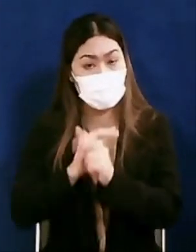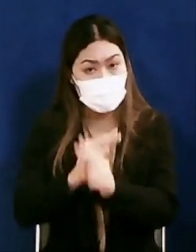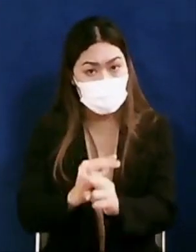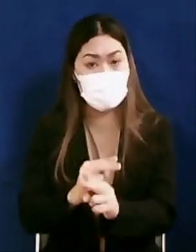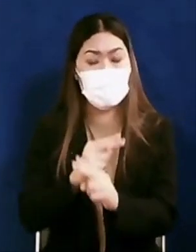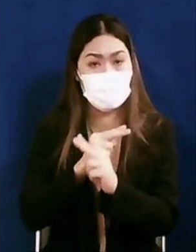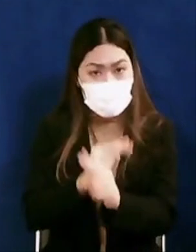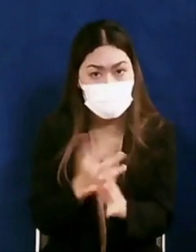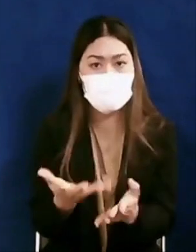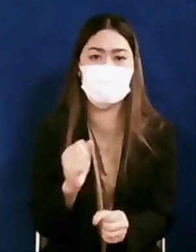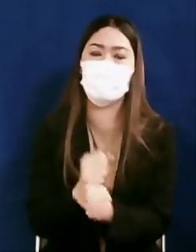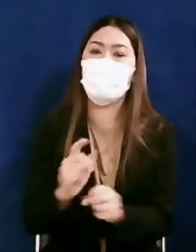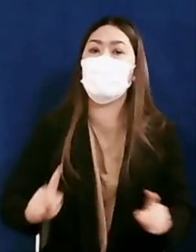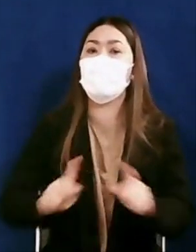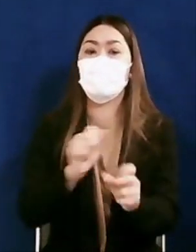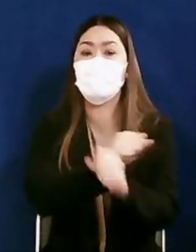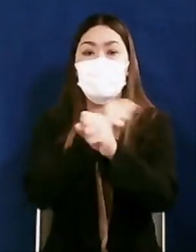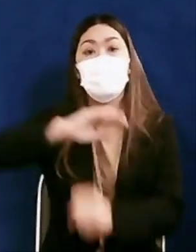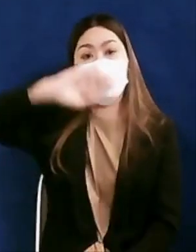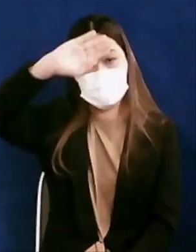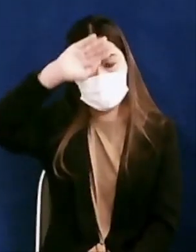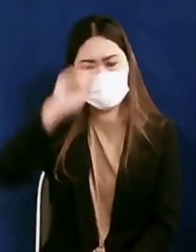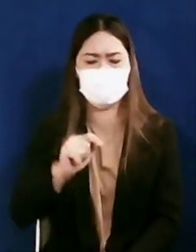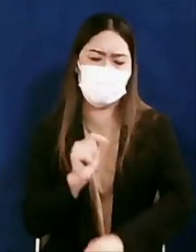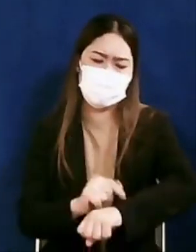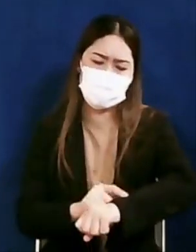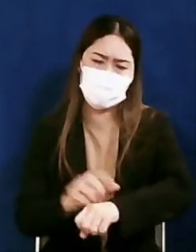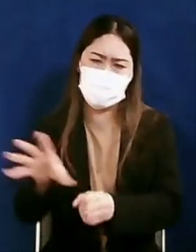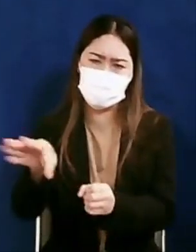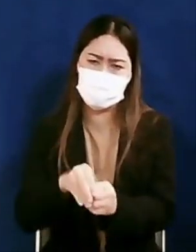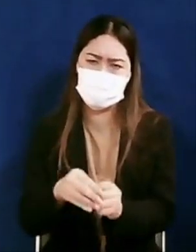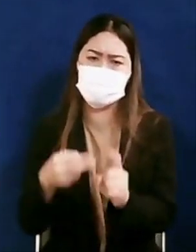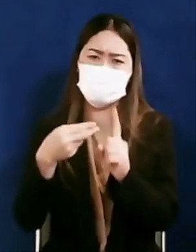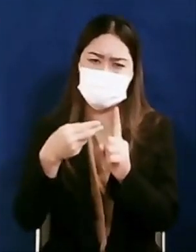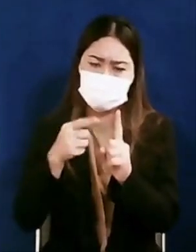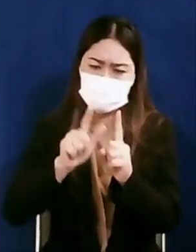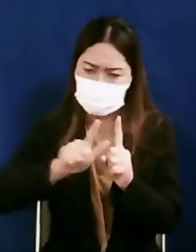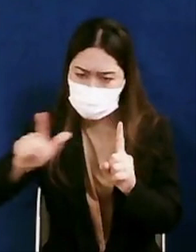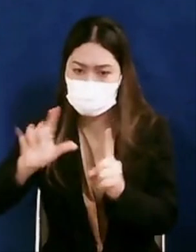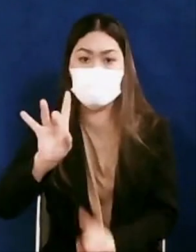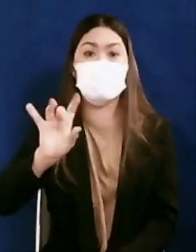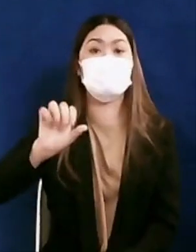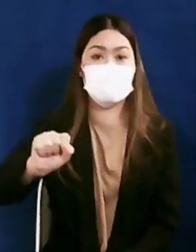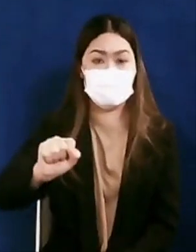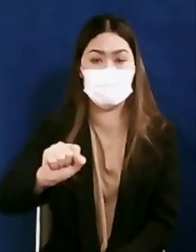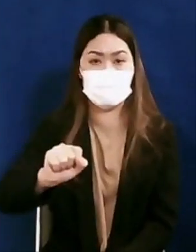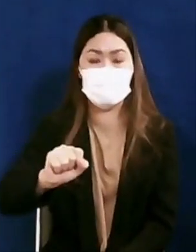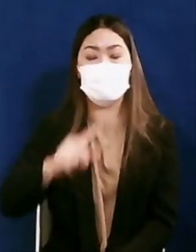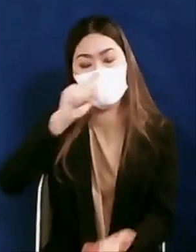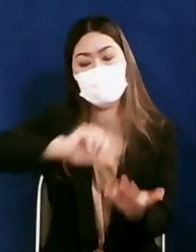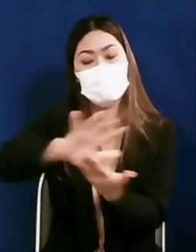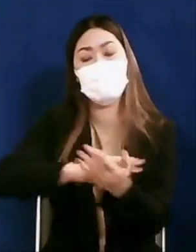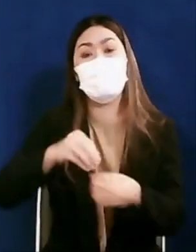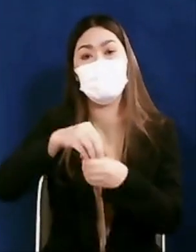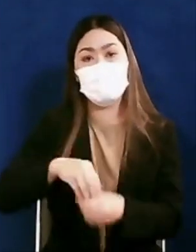ากกรมควบคุมโรคนะครับซึ่งในช่วงเวลาดังกล่าวก็ติดเชื้อไปล้าน8เศษๆนะครับจากฐานประชากรที่อยู่ในประเทศไ